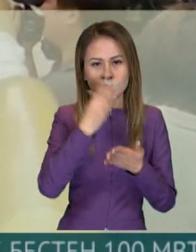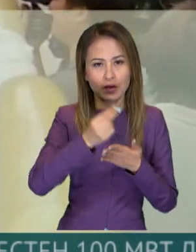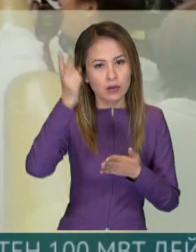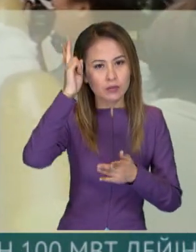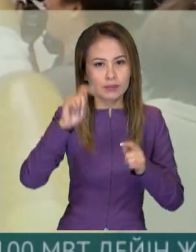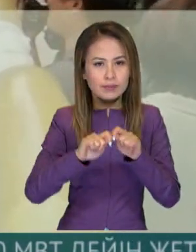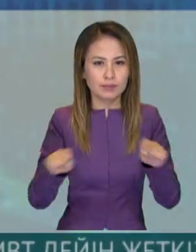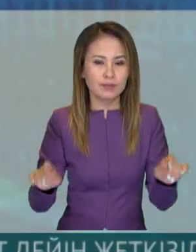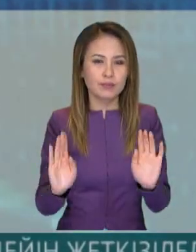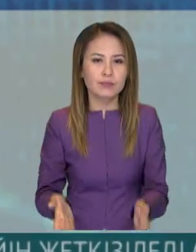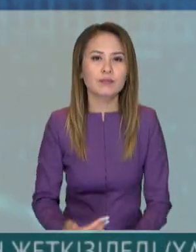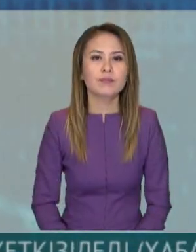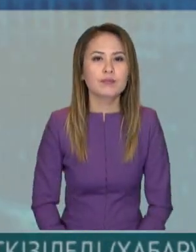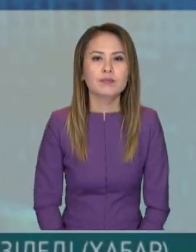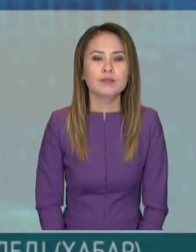елшілігін ашады.